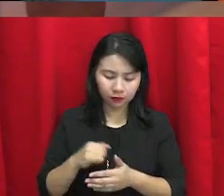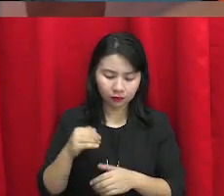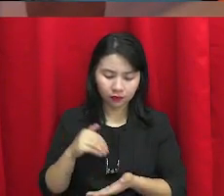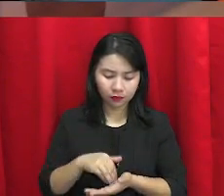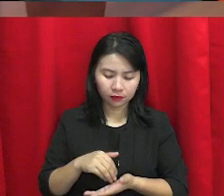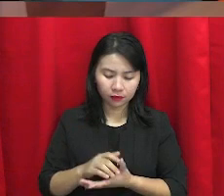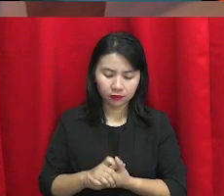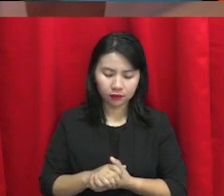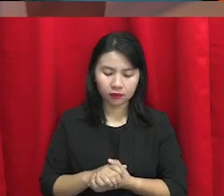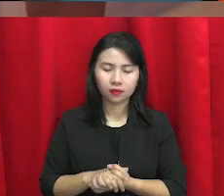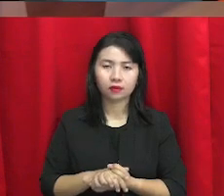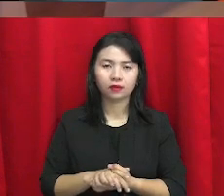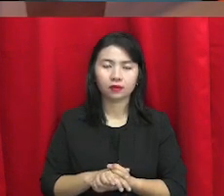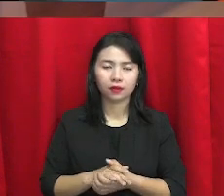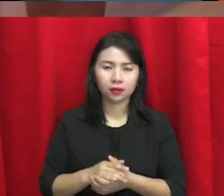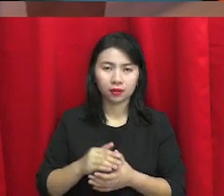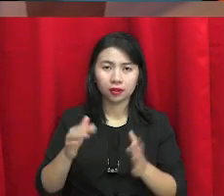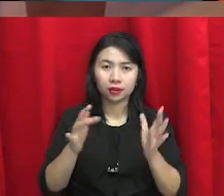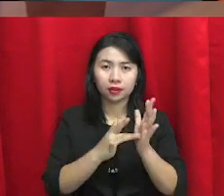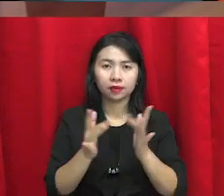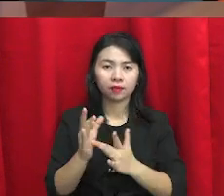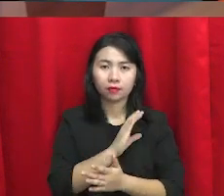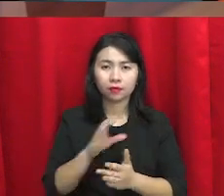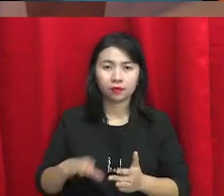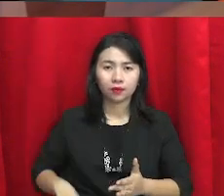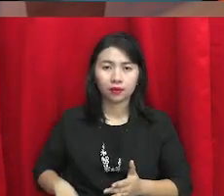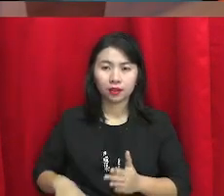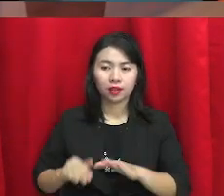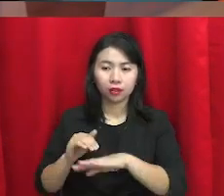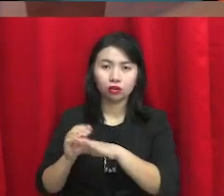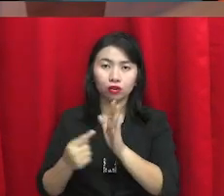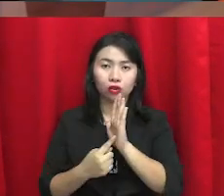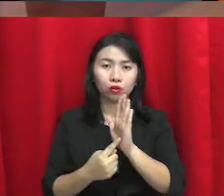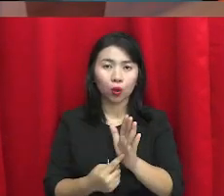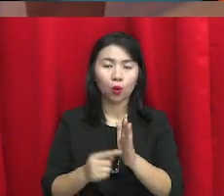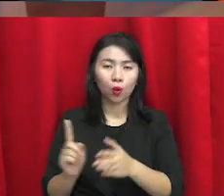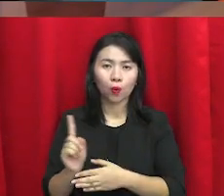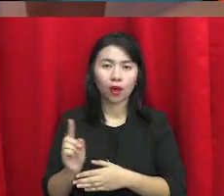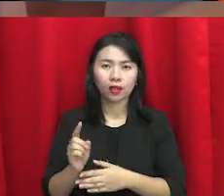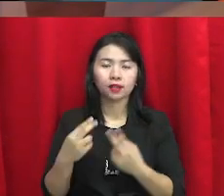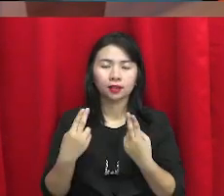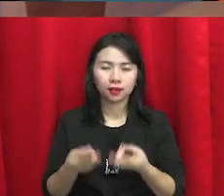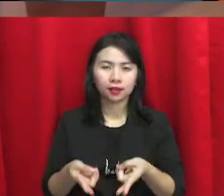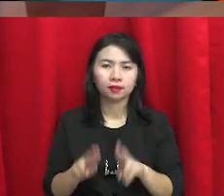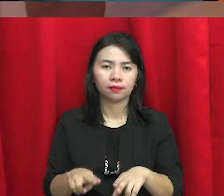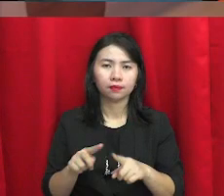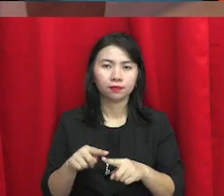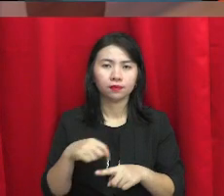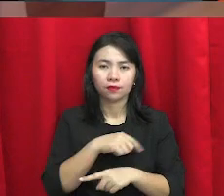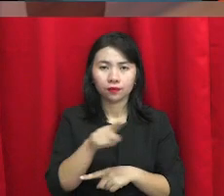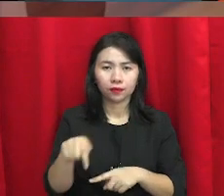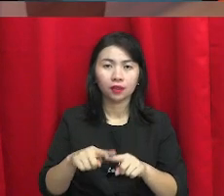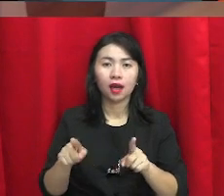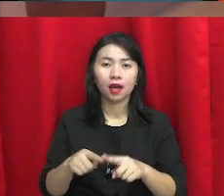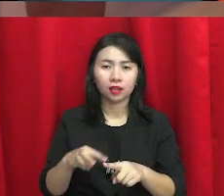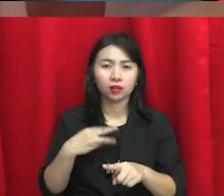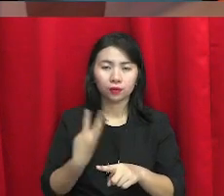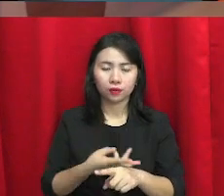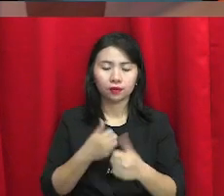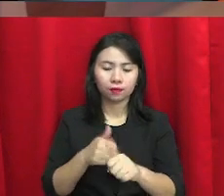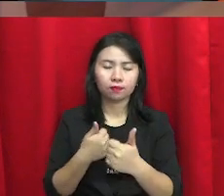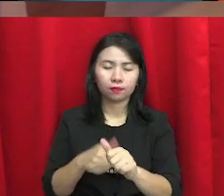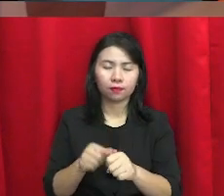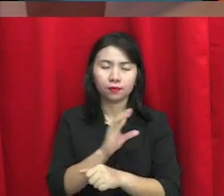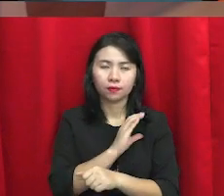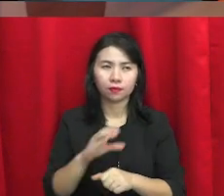Kristo exactly kung ano ang nangyayari sa atin bilang isang tagasunod ng Panginoong Hesus Kristo. Ang kagandahan po